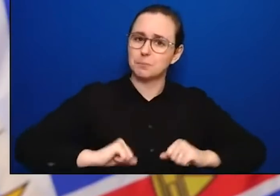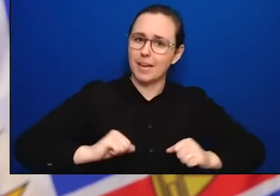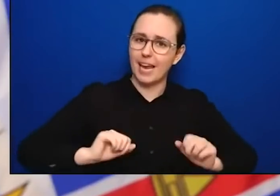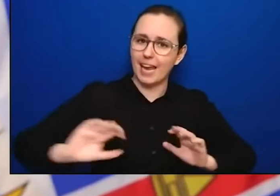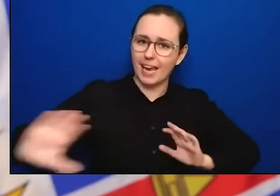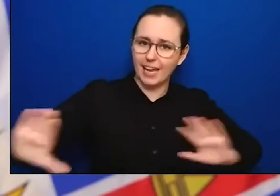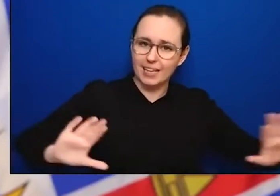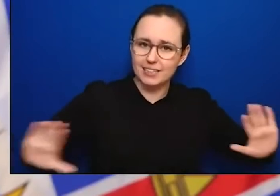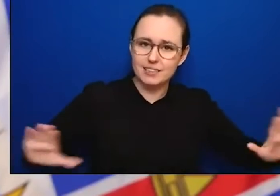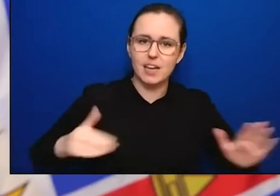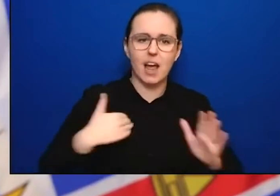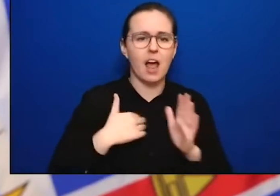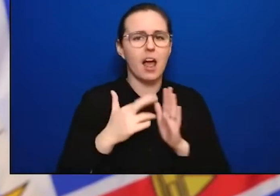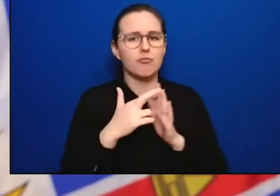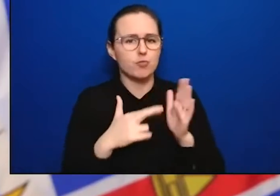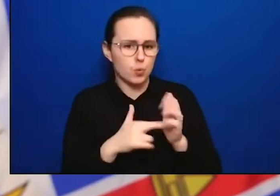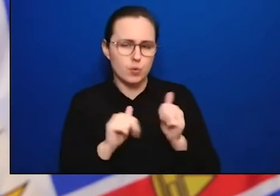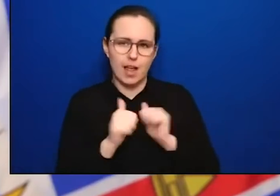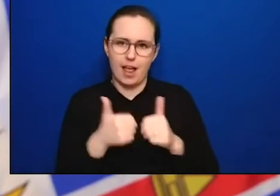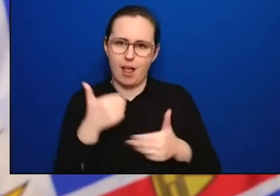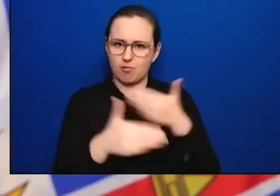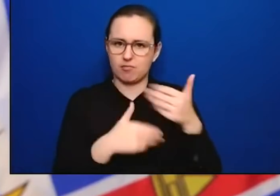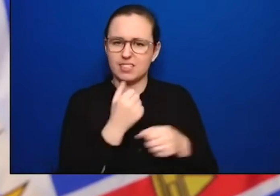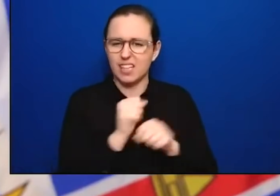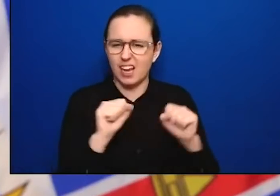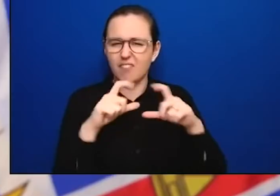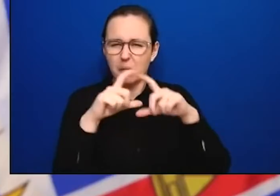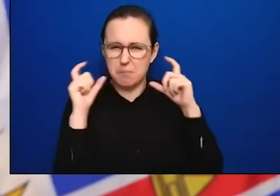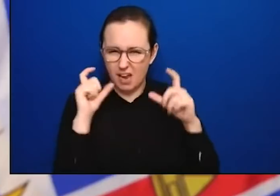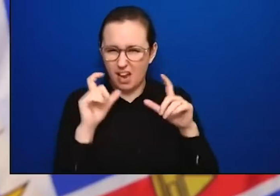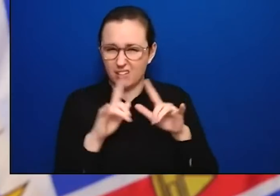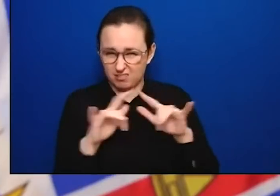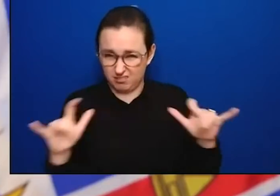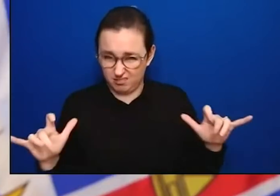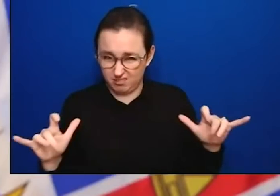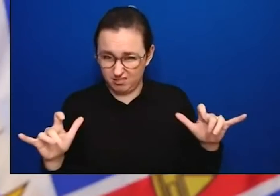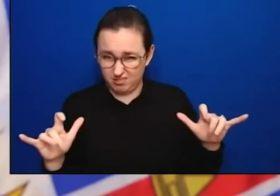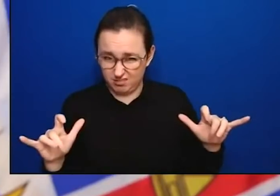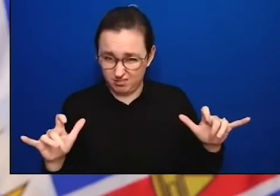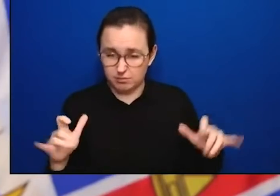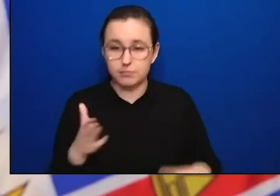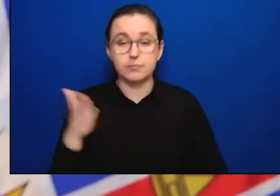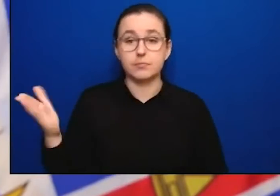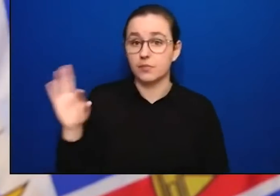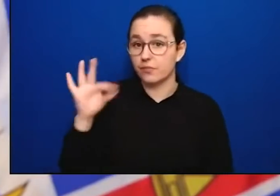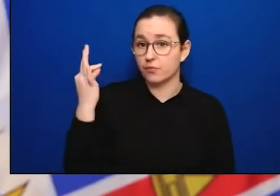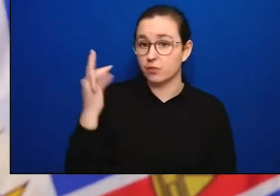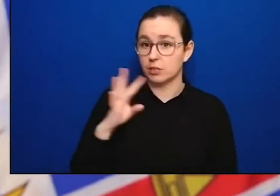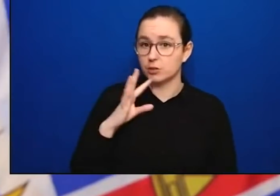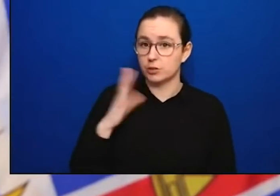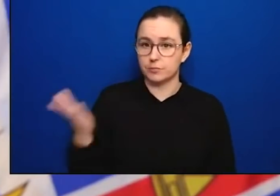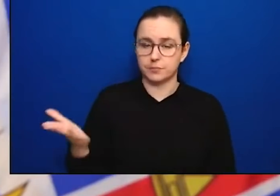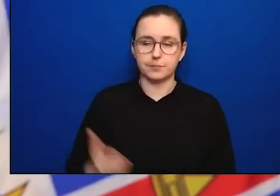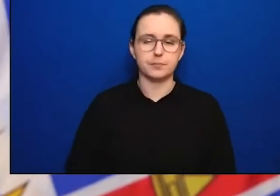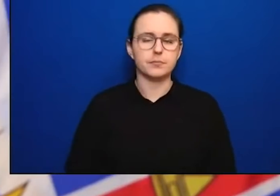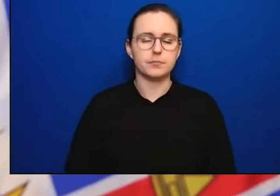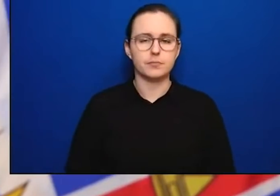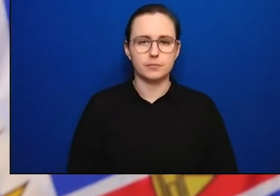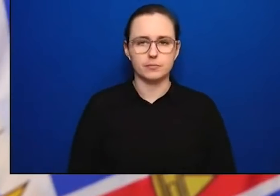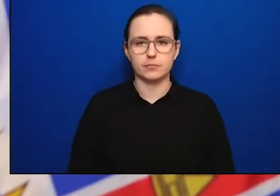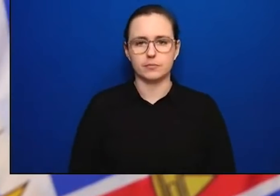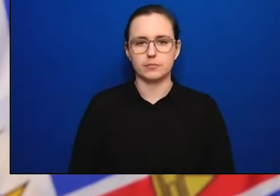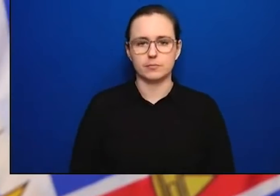in any setting. But obviously there's space, and we have guidelines about how to do it safely. Mask